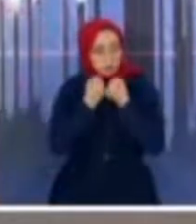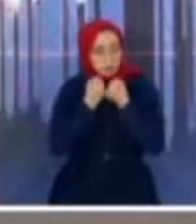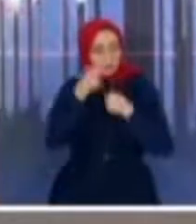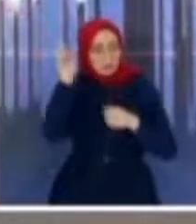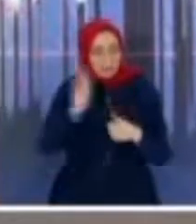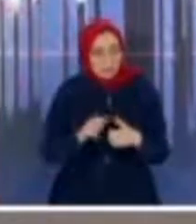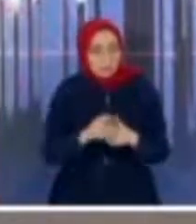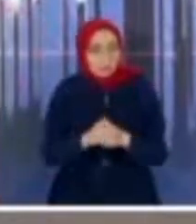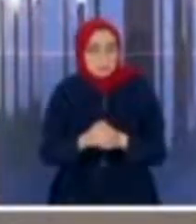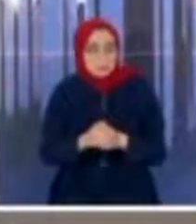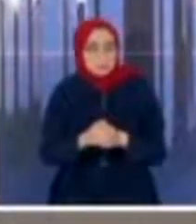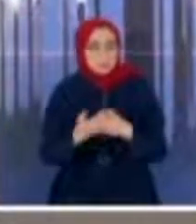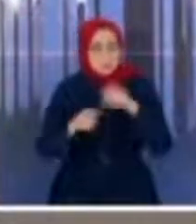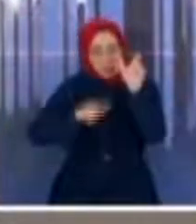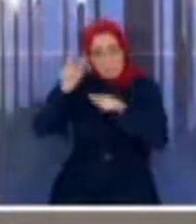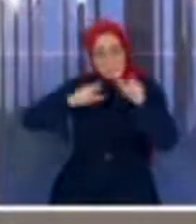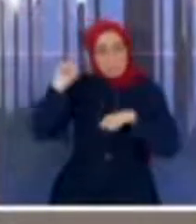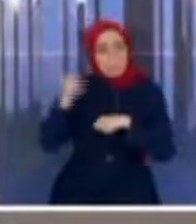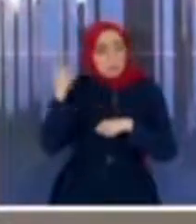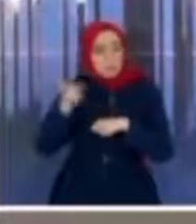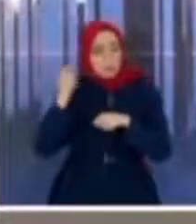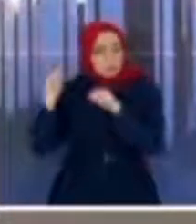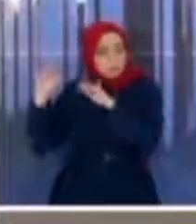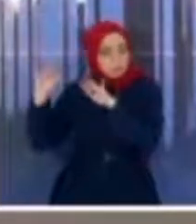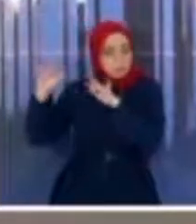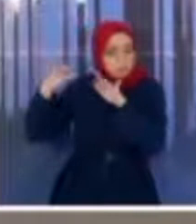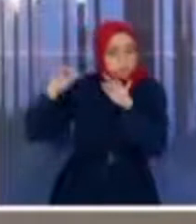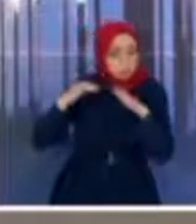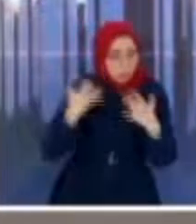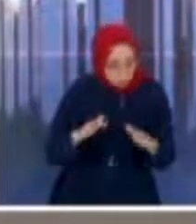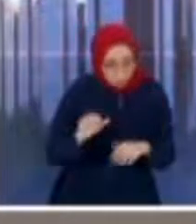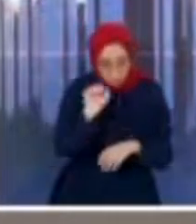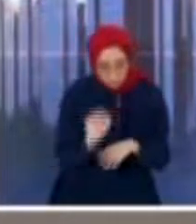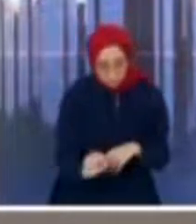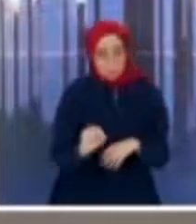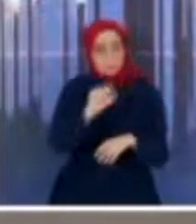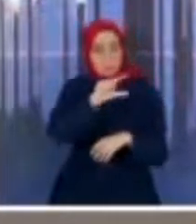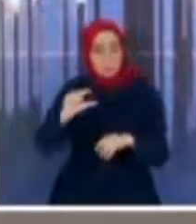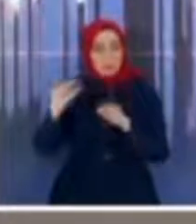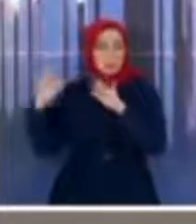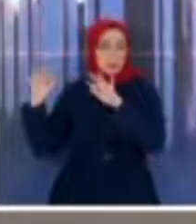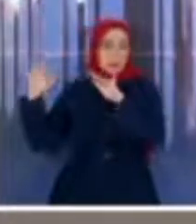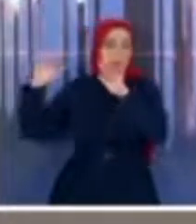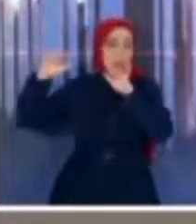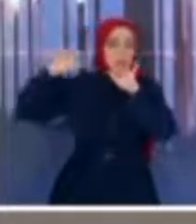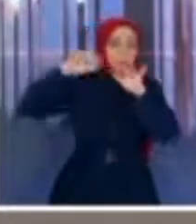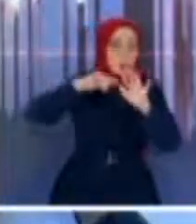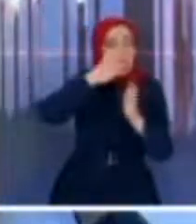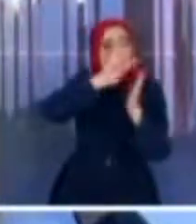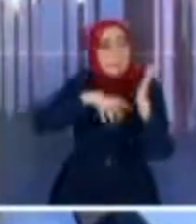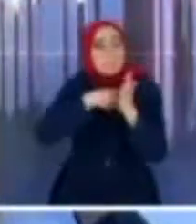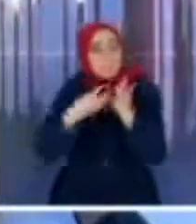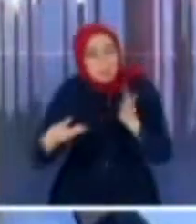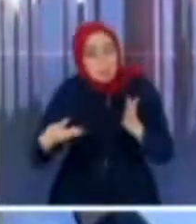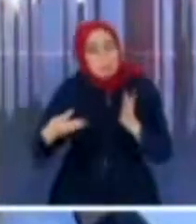بالنسبه للي روندونور يجيو من برشا بلايص، من الجنوب من الشمال من الوسط، معناها حاجه تولي كاينه ضمن البرنامج نتاع الخرجه نتاعها،